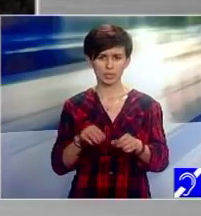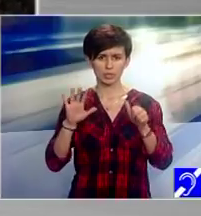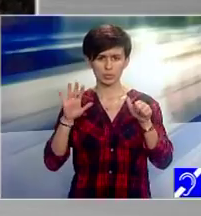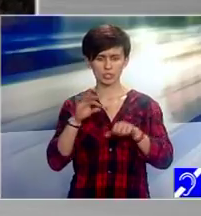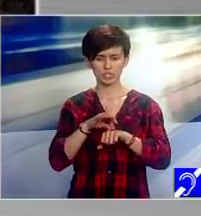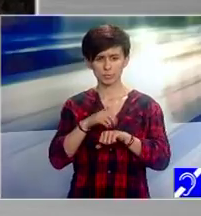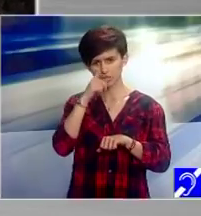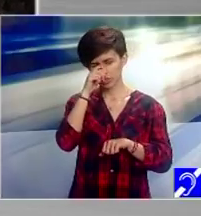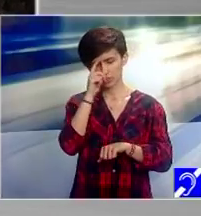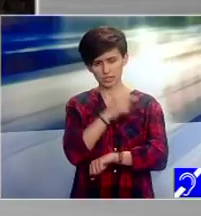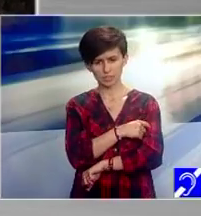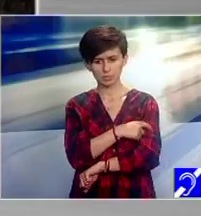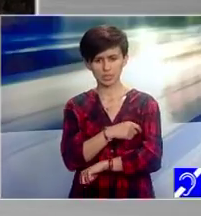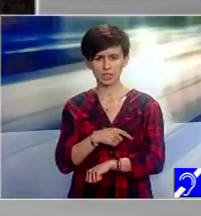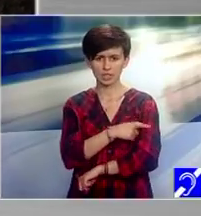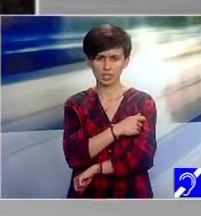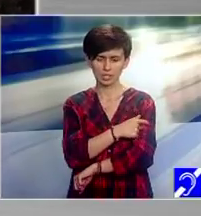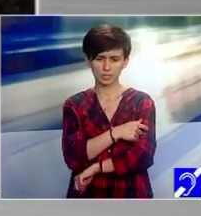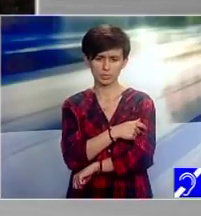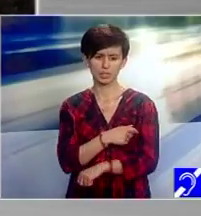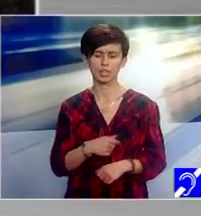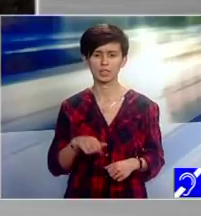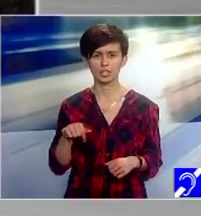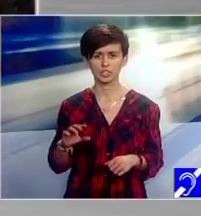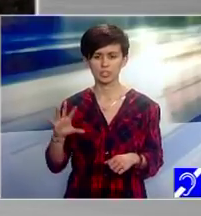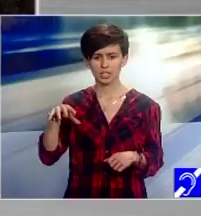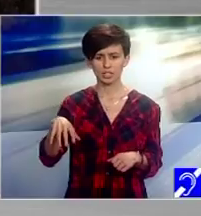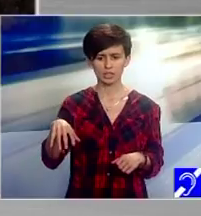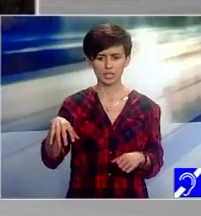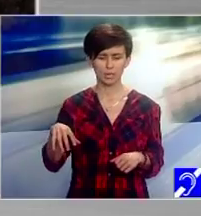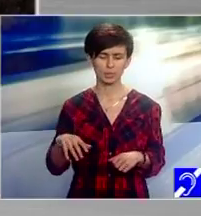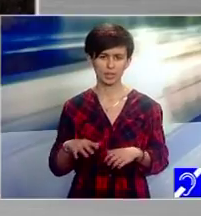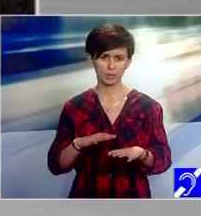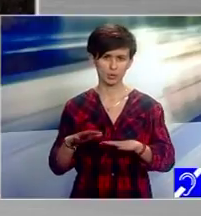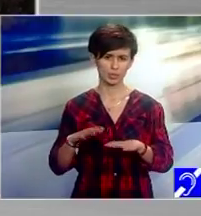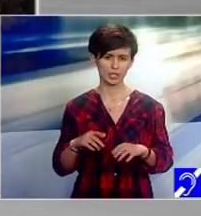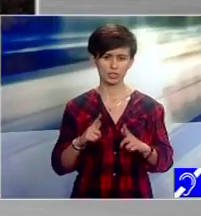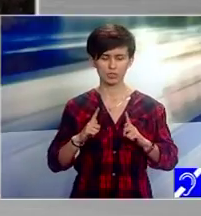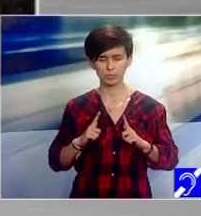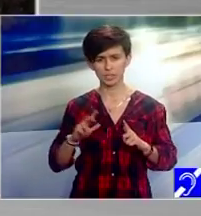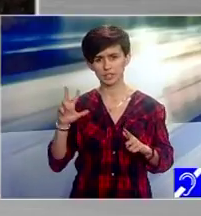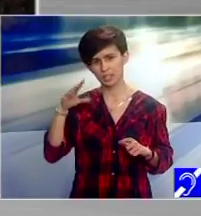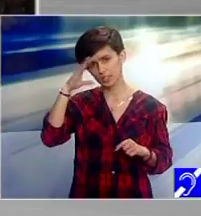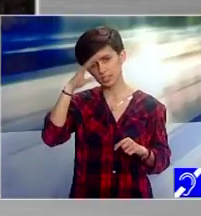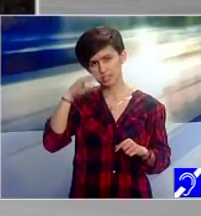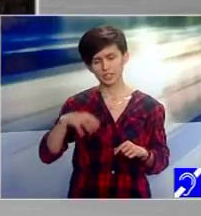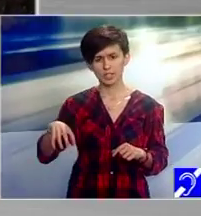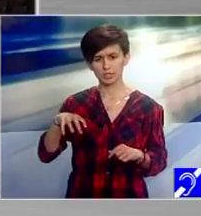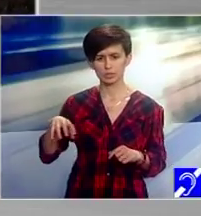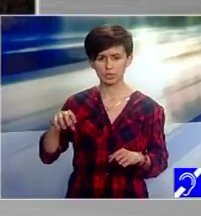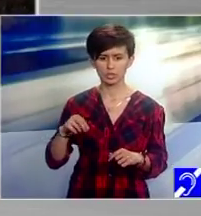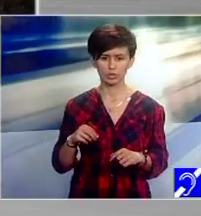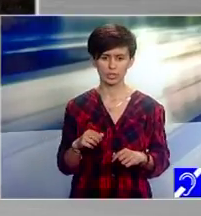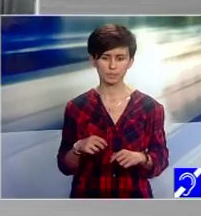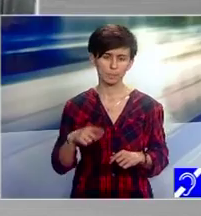și asistenți de la spitalul din Kathmandu în aceste tabere mobile. Practic vom sta 2-3 zile într-un loc și ne vom mișca